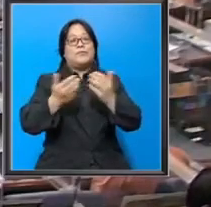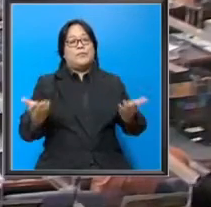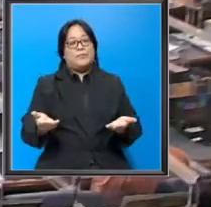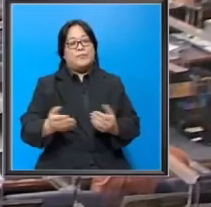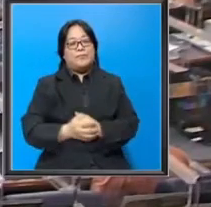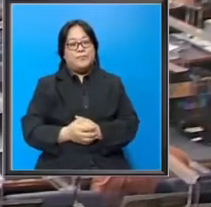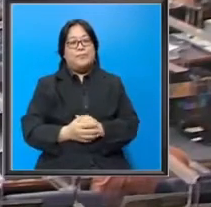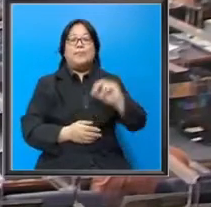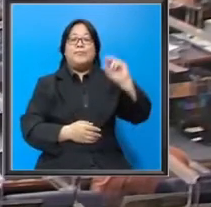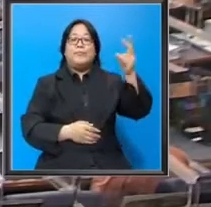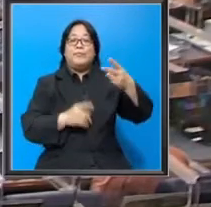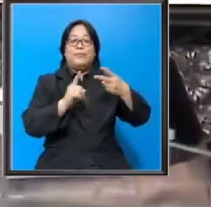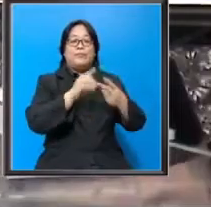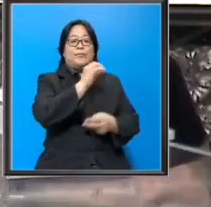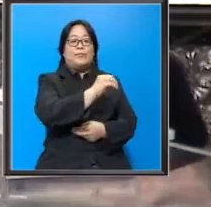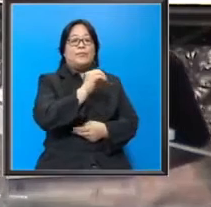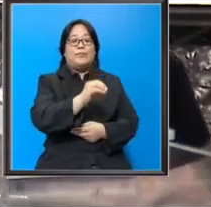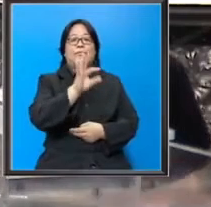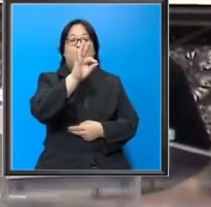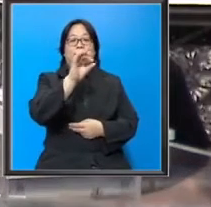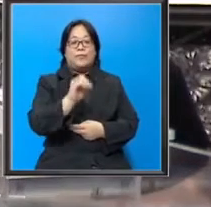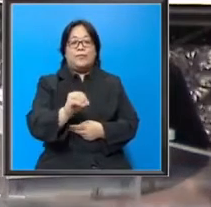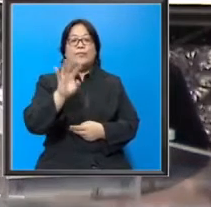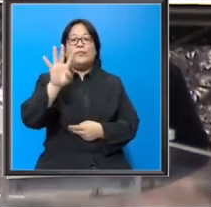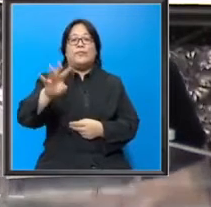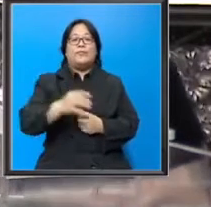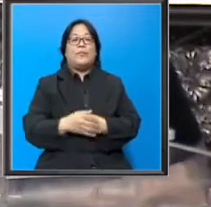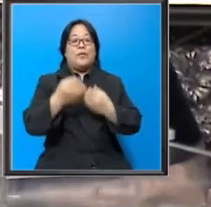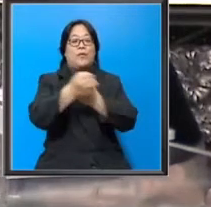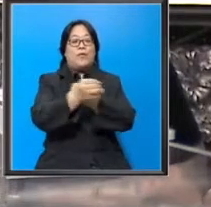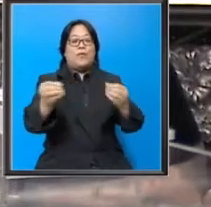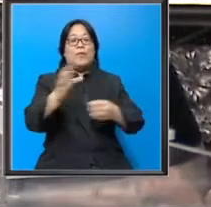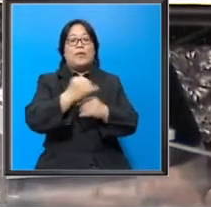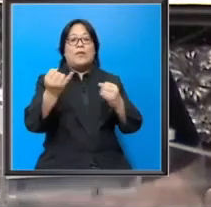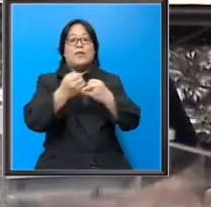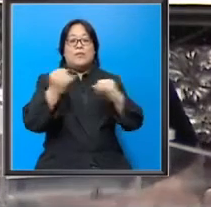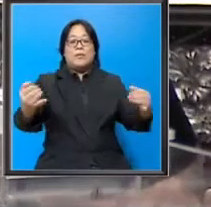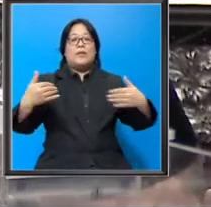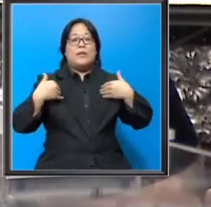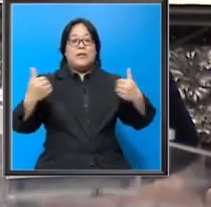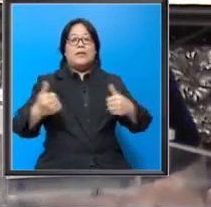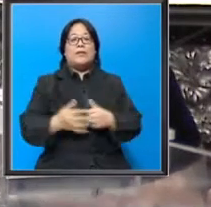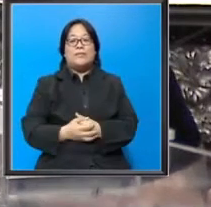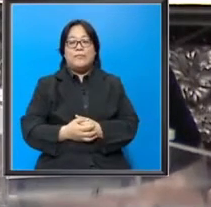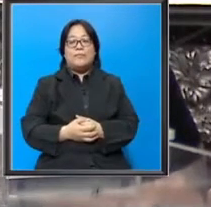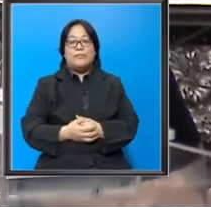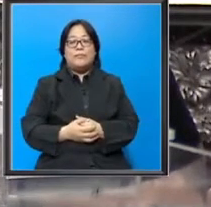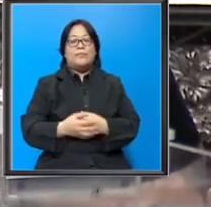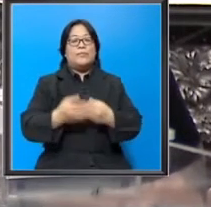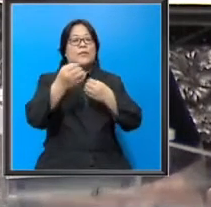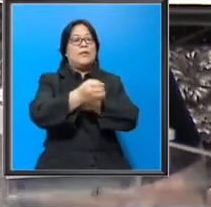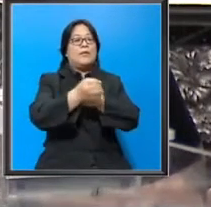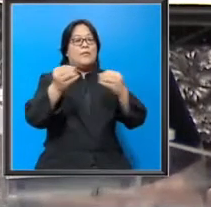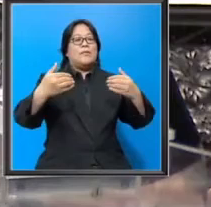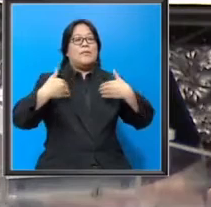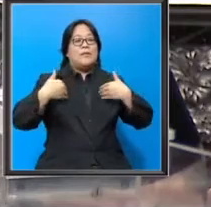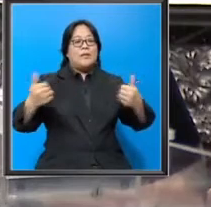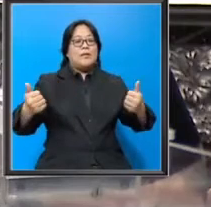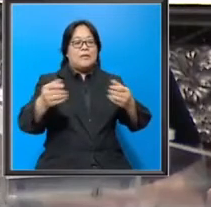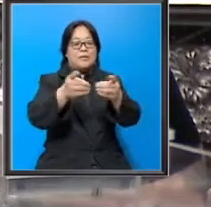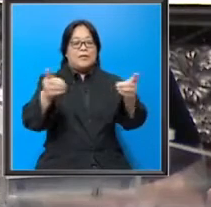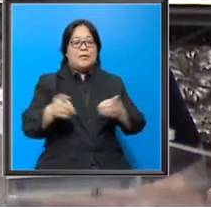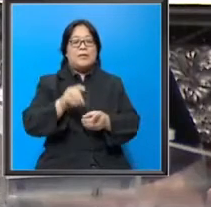ini dan kau 2009 04 pejabat dan jabatan kesihatan pejabat kesehatan kesehatan